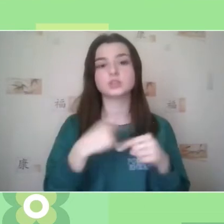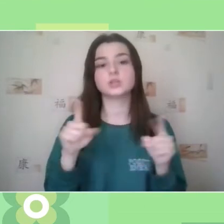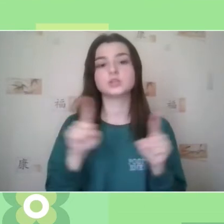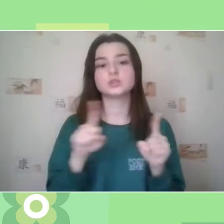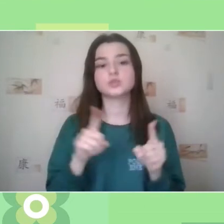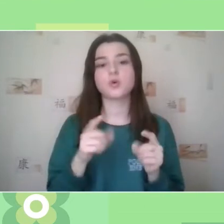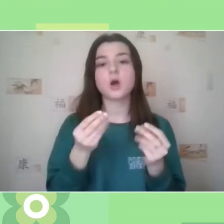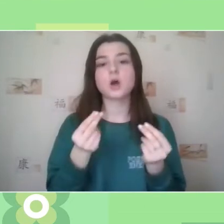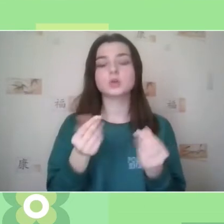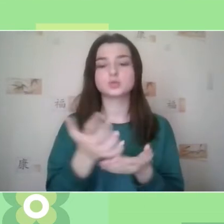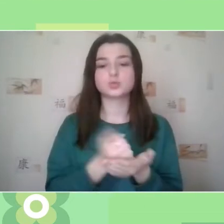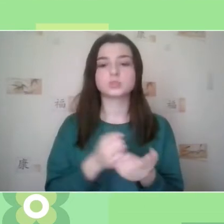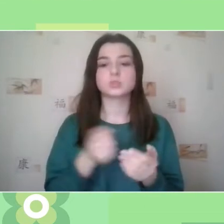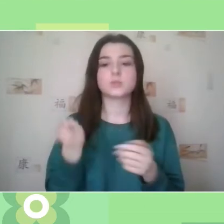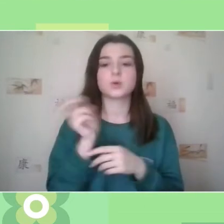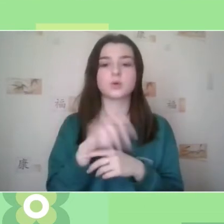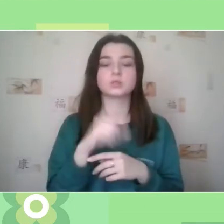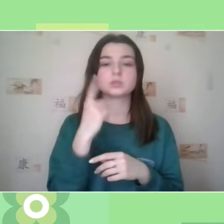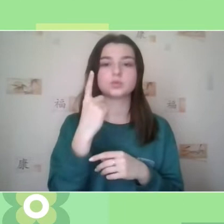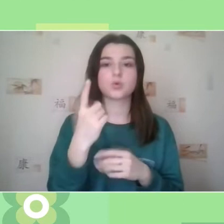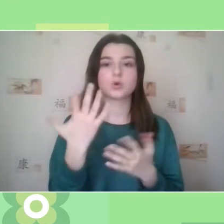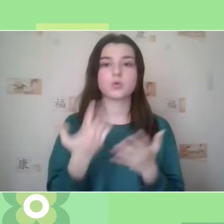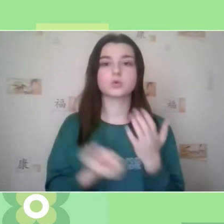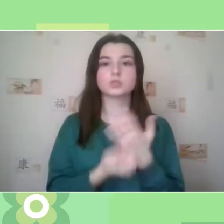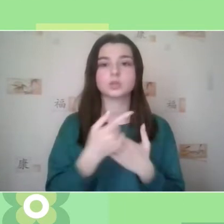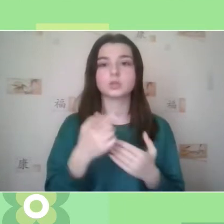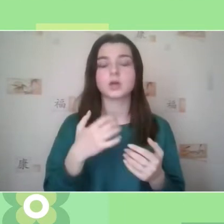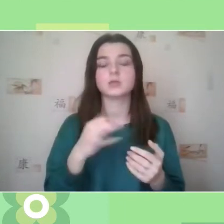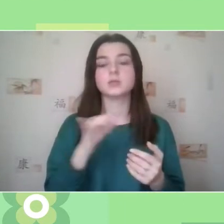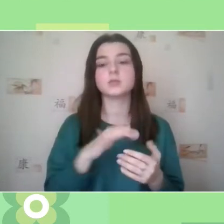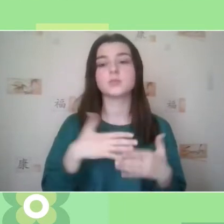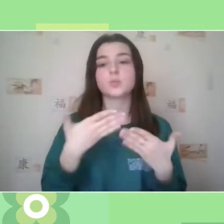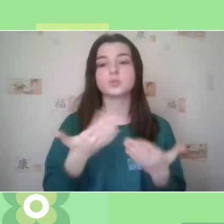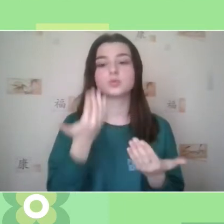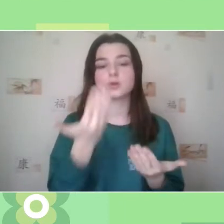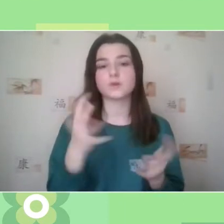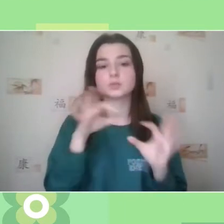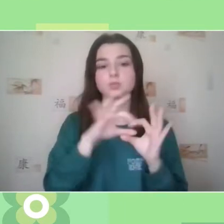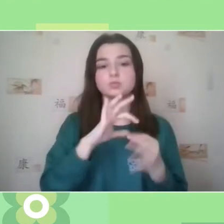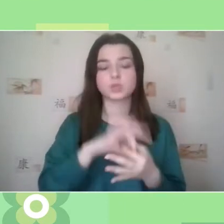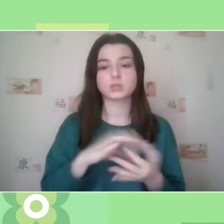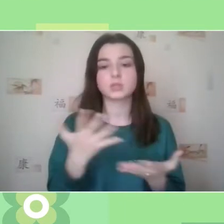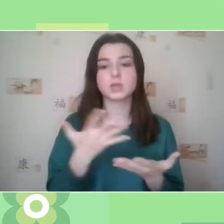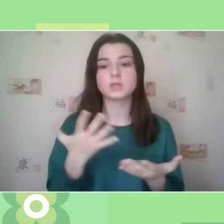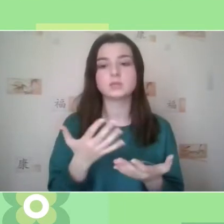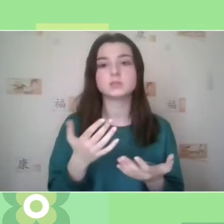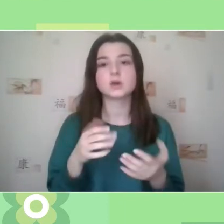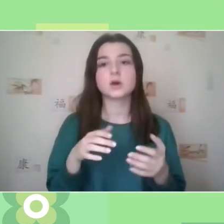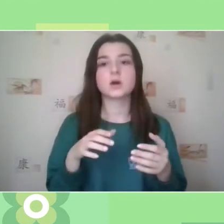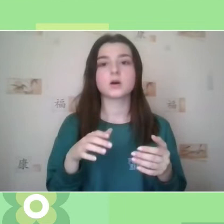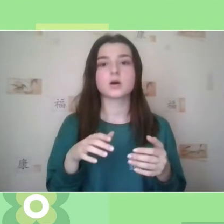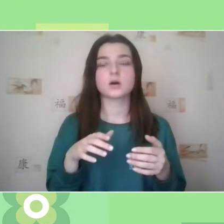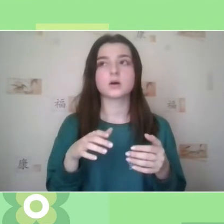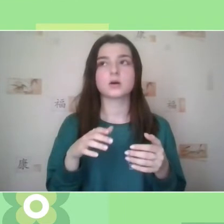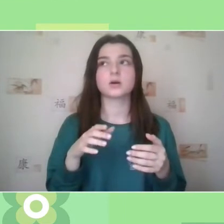надходили тільки з одного джерела. Тому я дуже рекомендую залучати невідомі раніше джерела, а це можливо через широкий